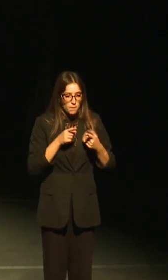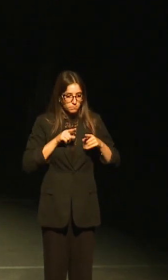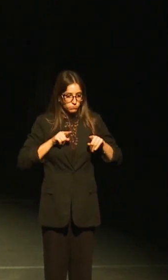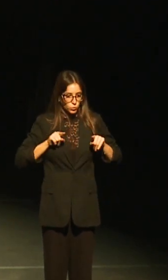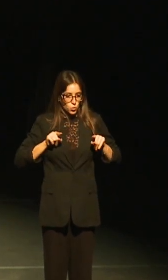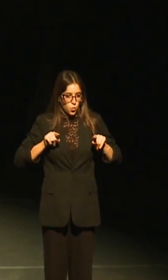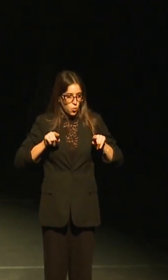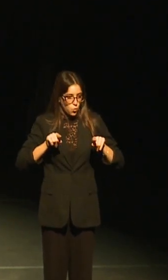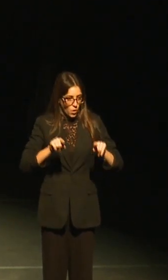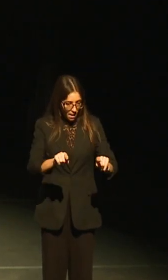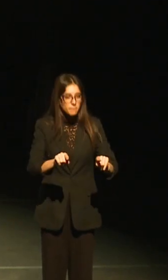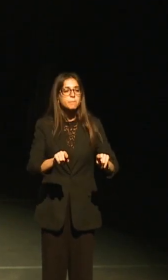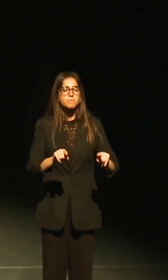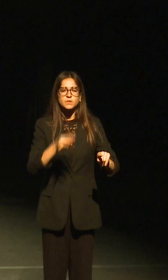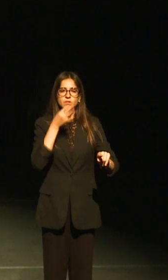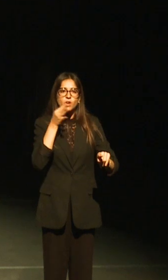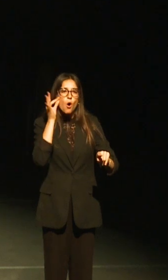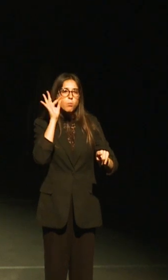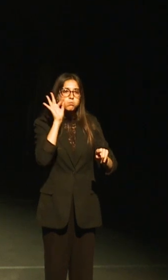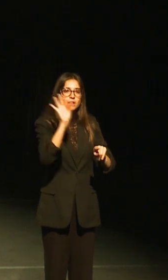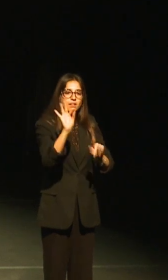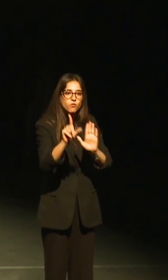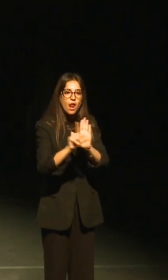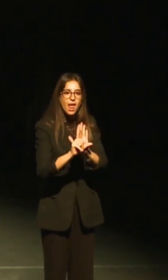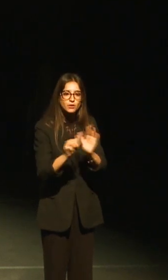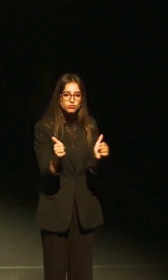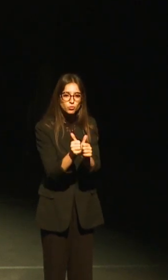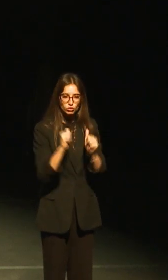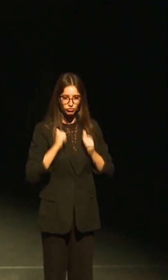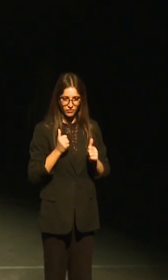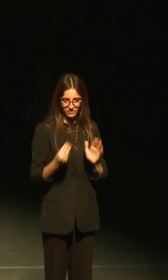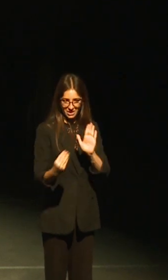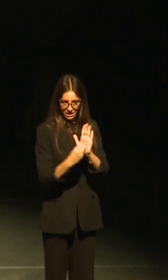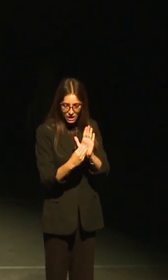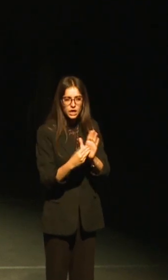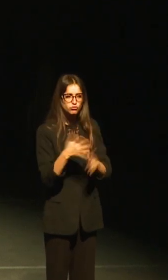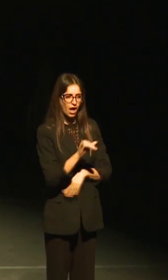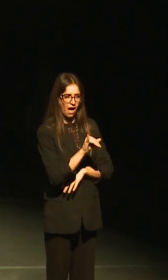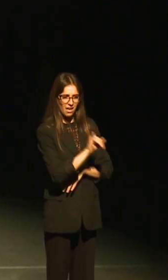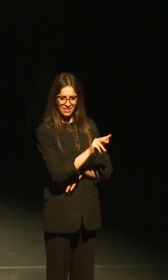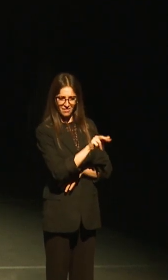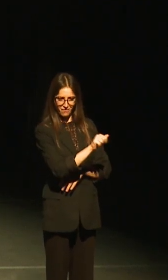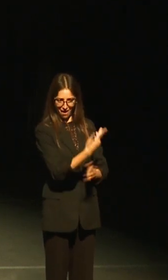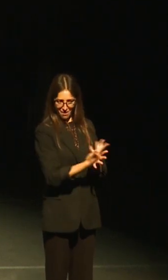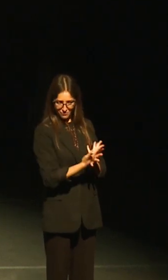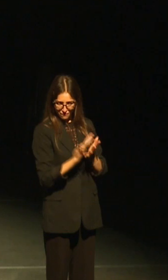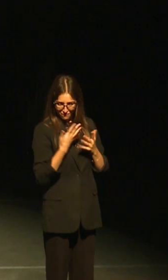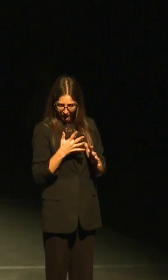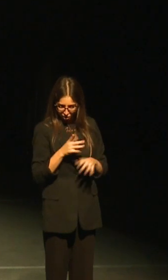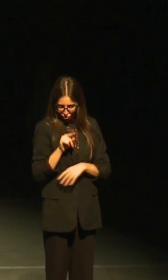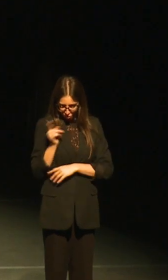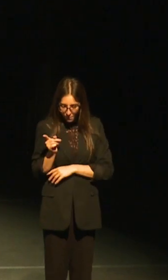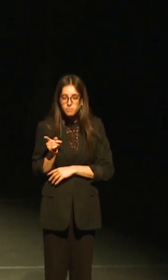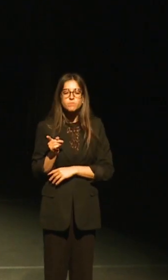proprio per arrivare alla legge sulle unioni Civili di cui parlava adesso benissimo Ivan è stato fondamentale anche